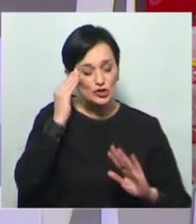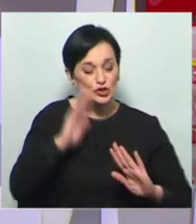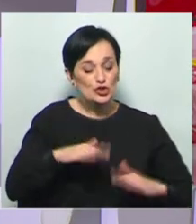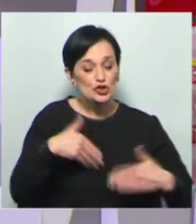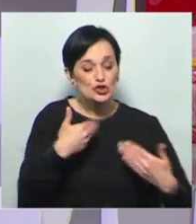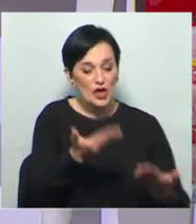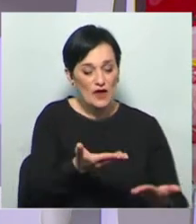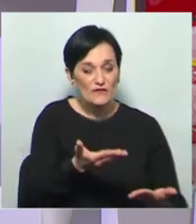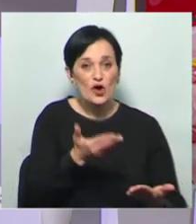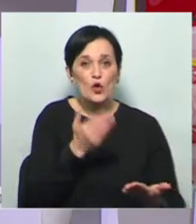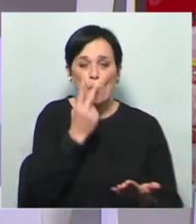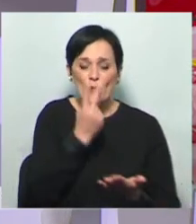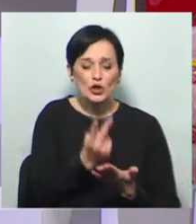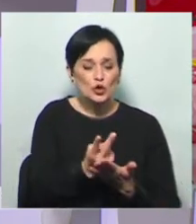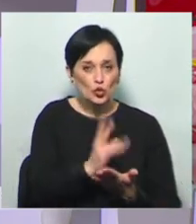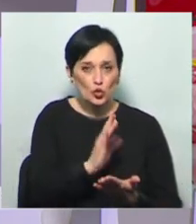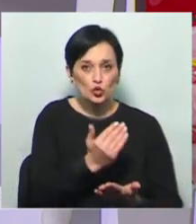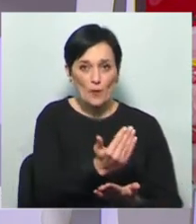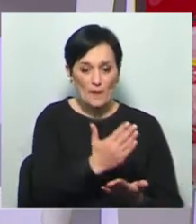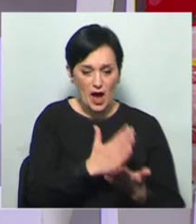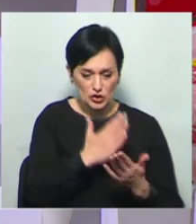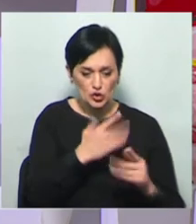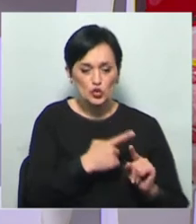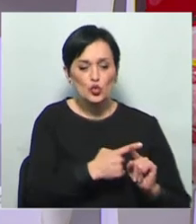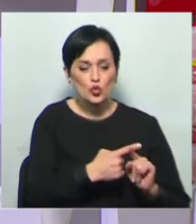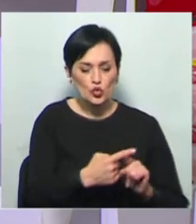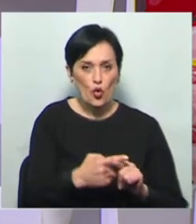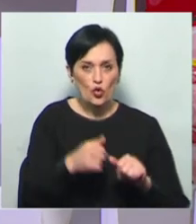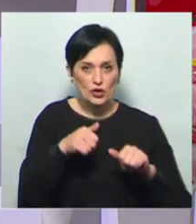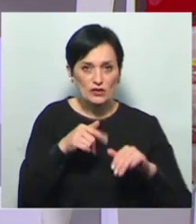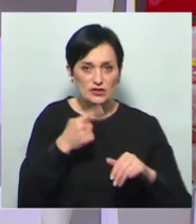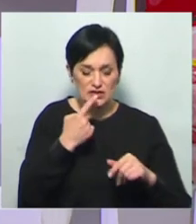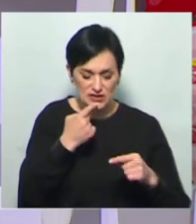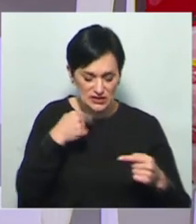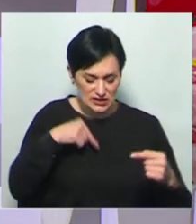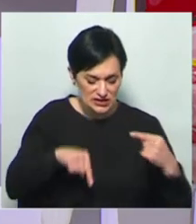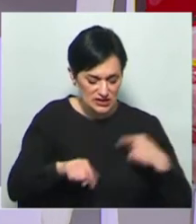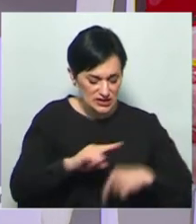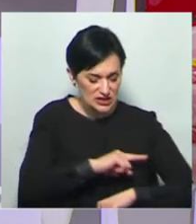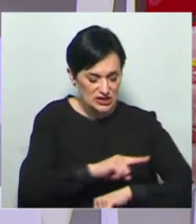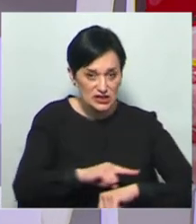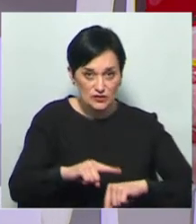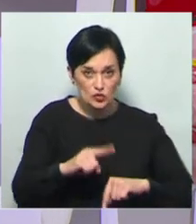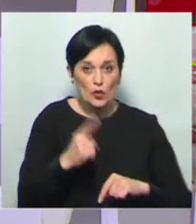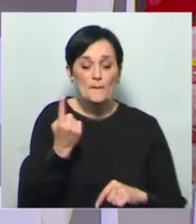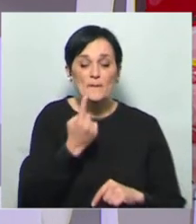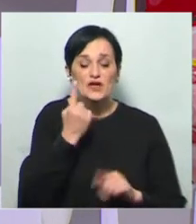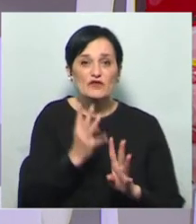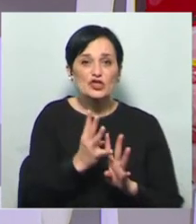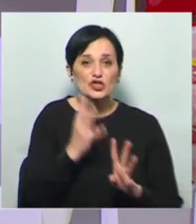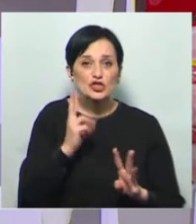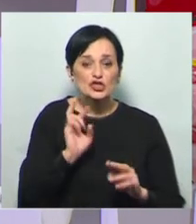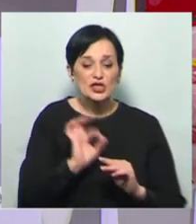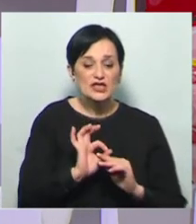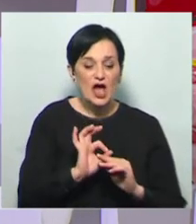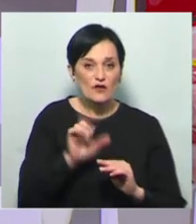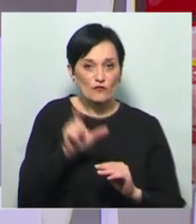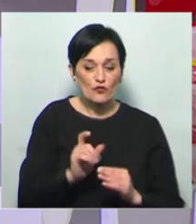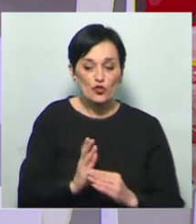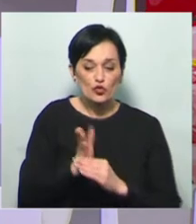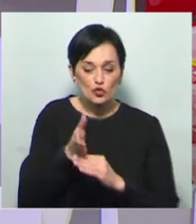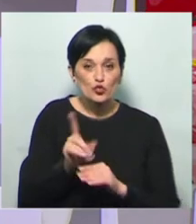გავაბატონ სხოვრო, მიუხედავად იმისა, რომ მას აქვს ქრონიკულად დადგენილი სეზარღობის პათოლოგია, პირველ რიგში ჩავიტაროთ ნეიროპათოლოგის კონსულტაცია, რასაც